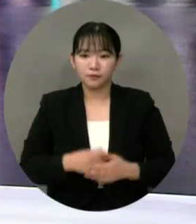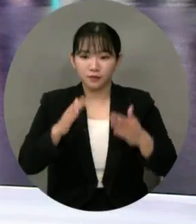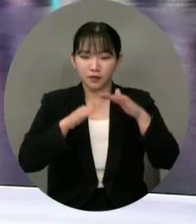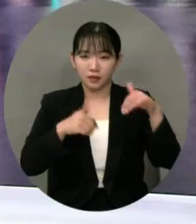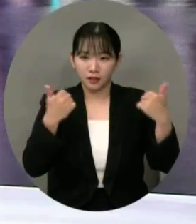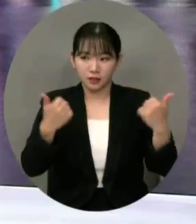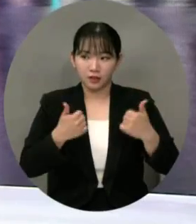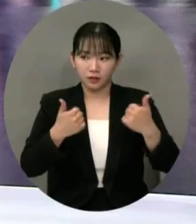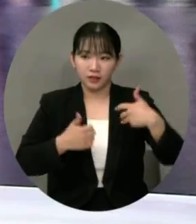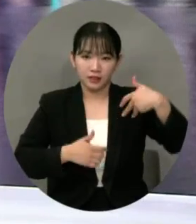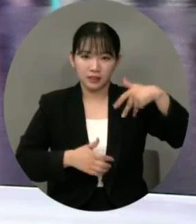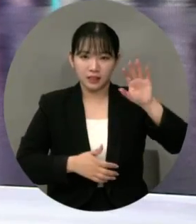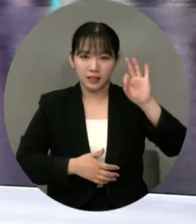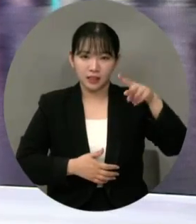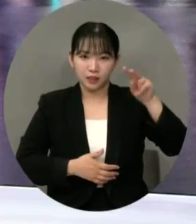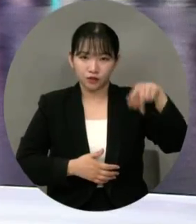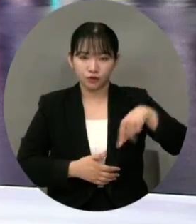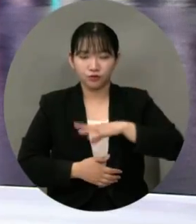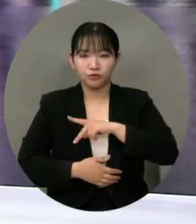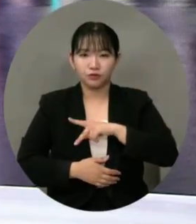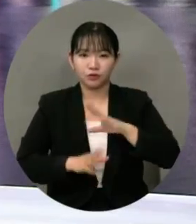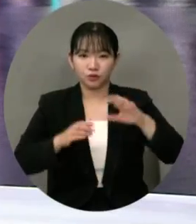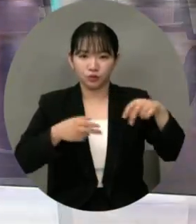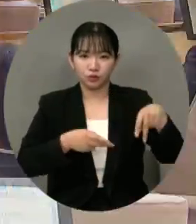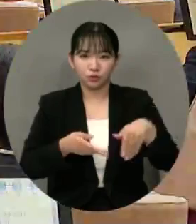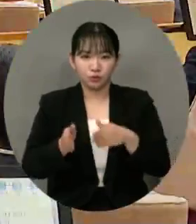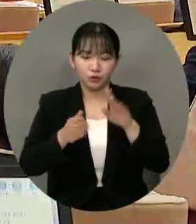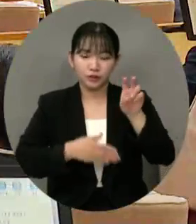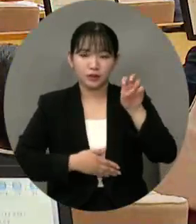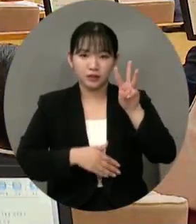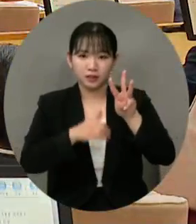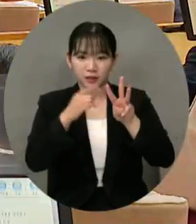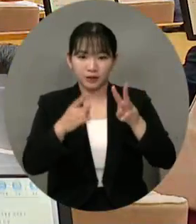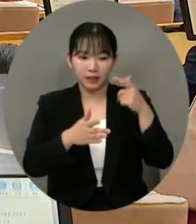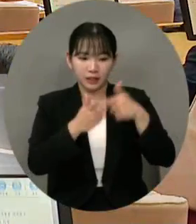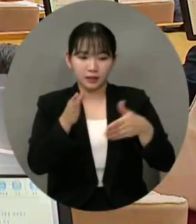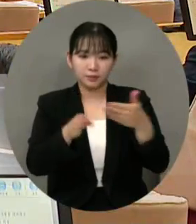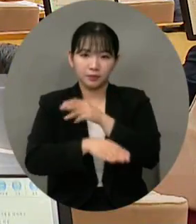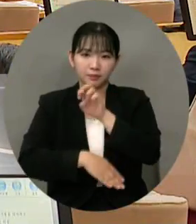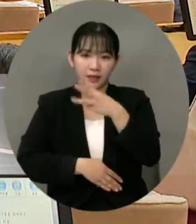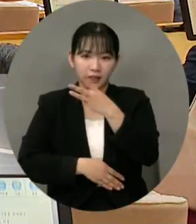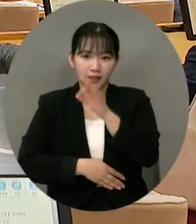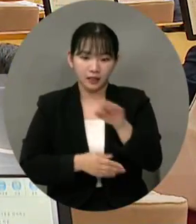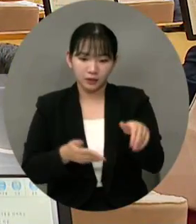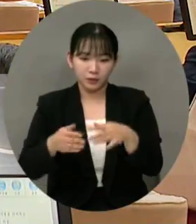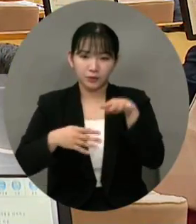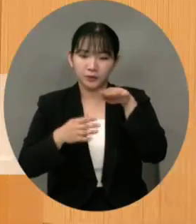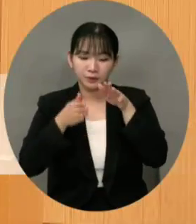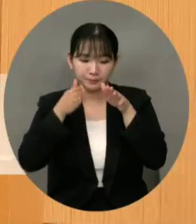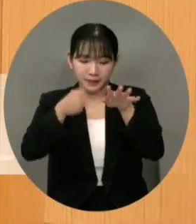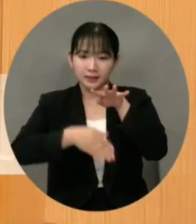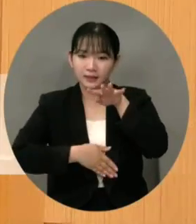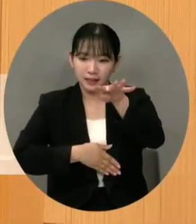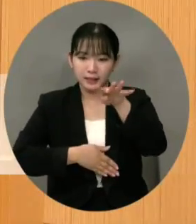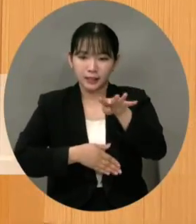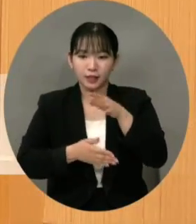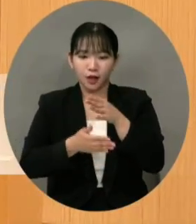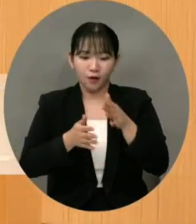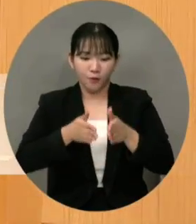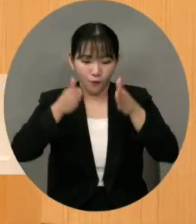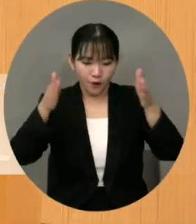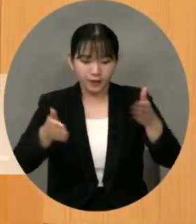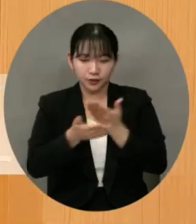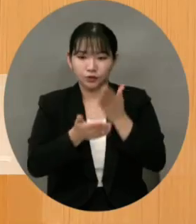전남도 의회 차영수 의원은 국도 23호선 강진 마량도로 4차선 확포장 공사를